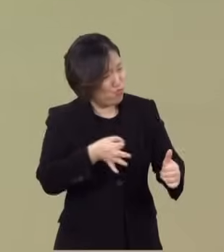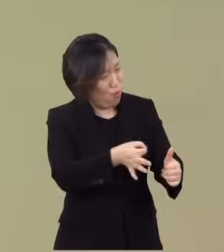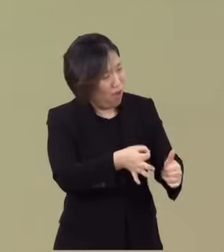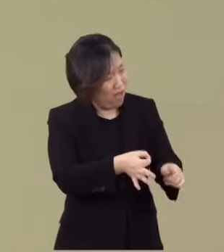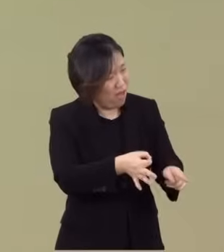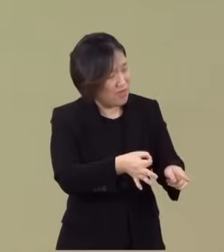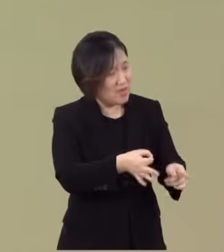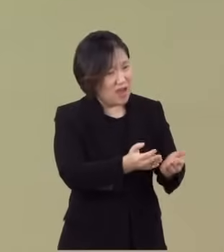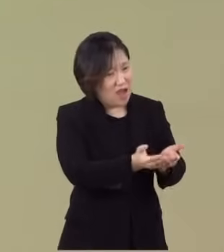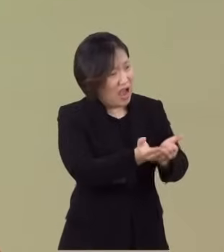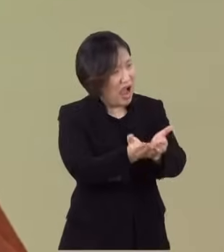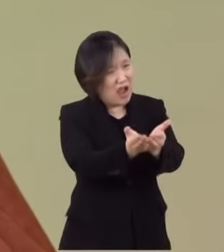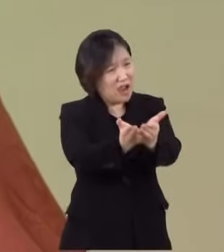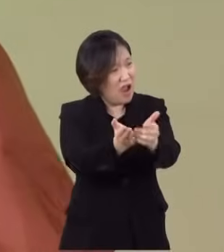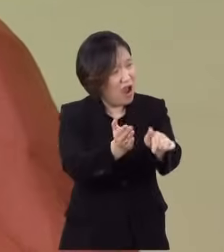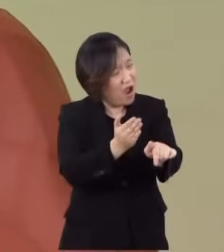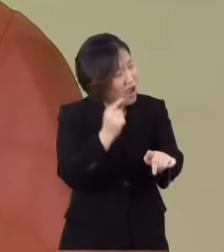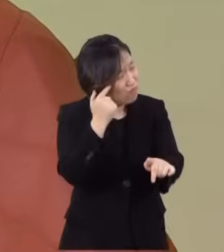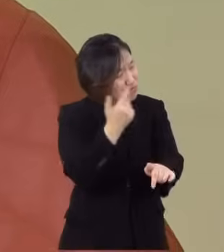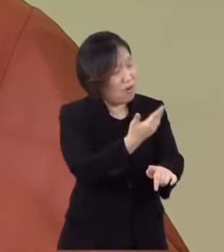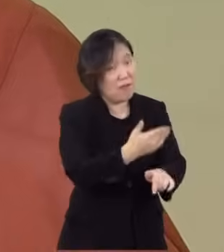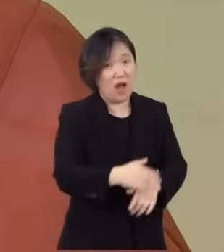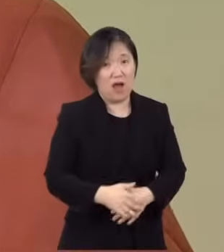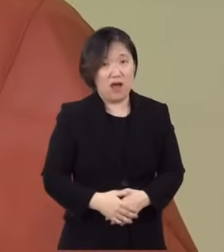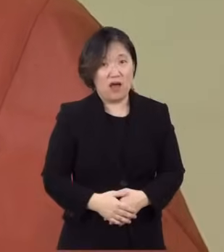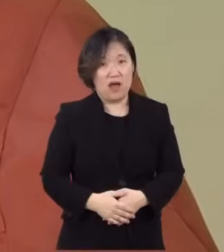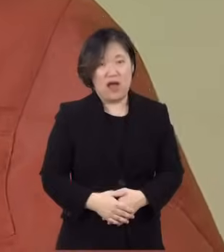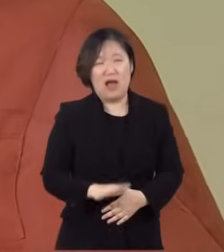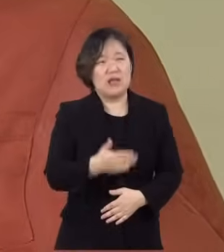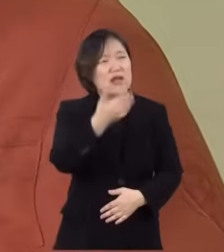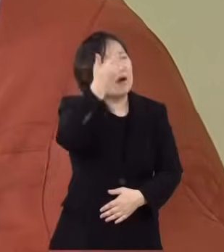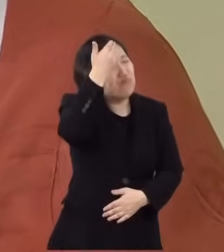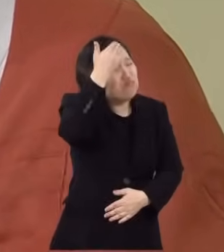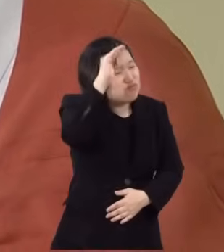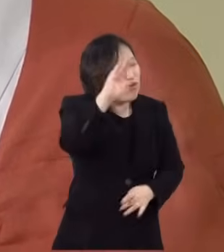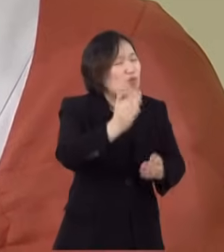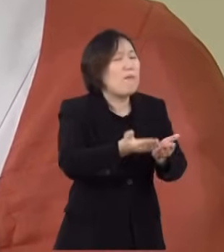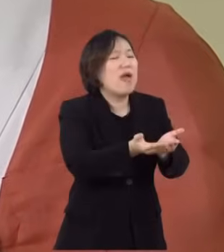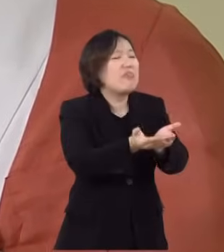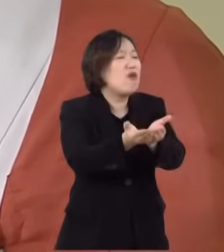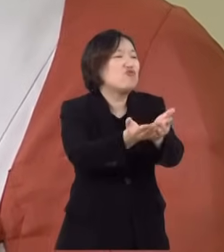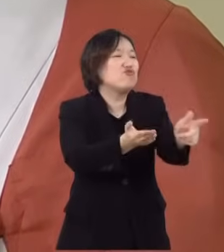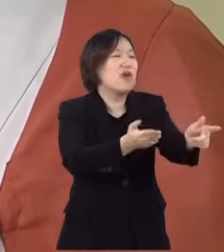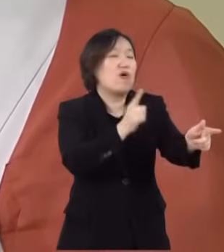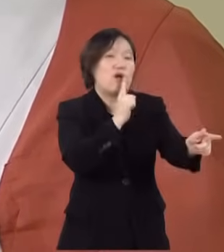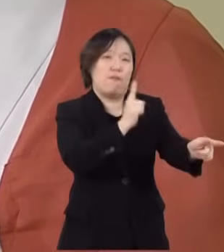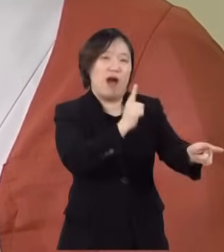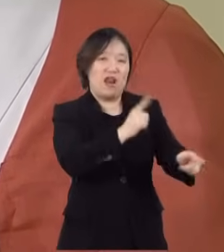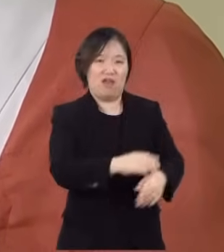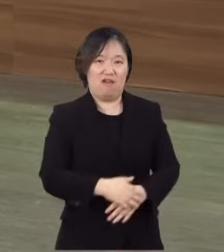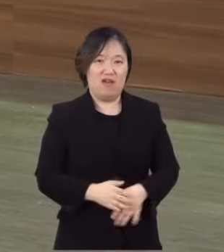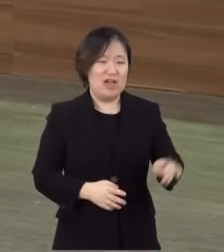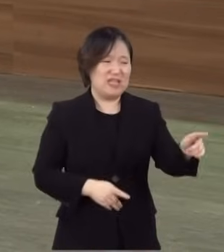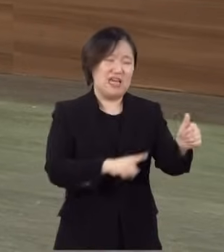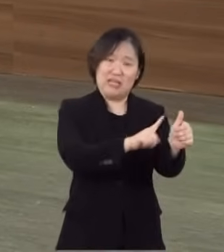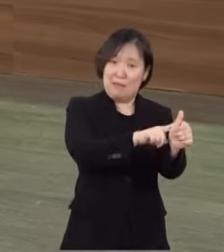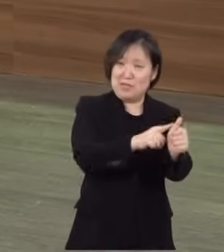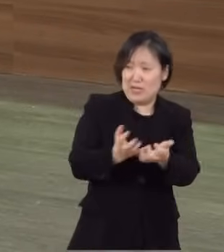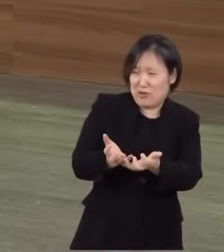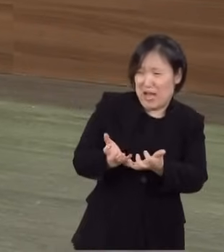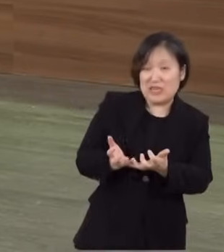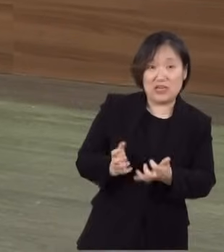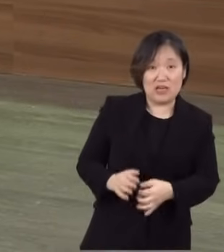되겠어 우리가 강을 건널 수 있도록 배를 태워 주시오 하지만이